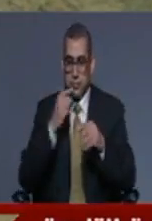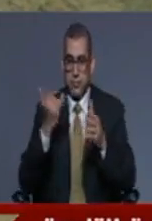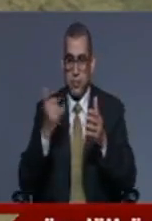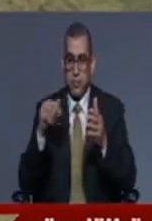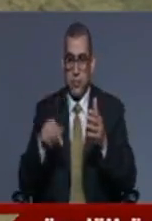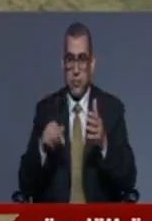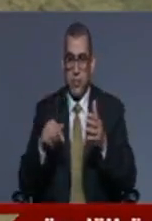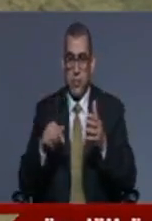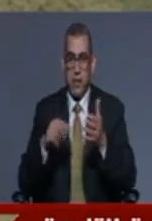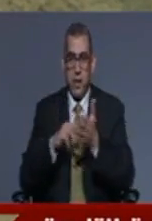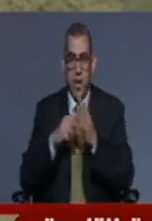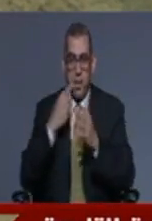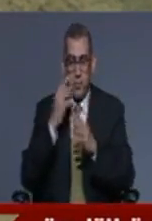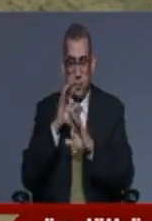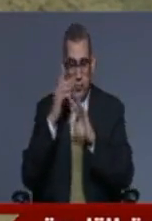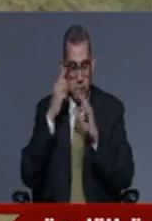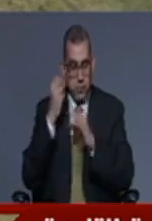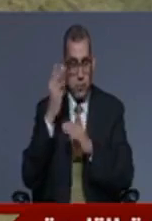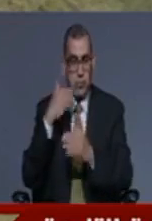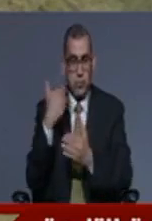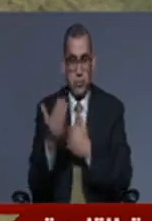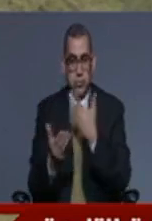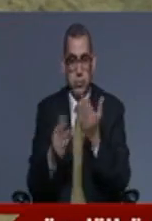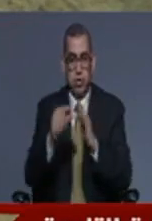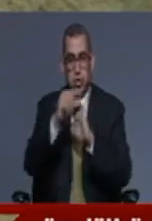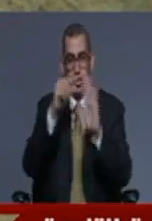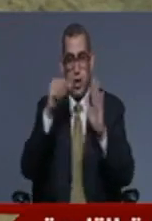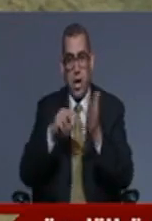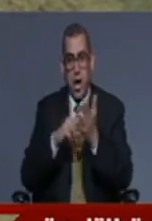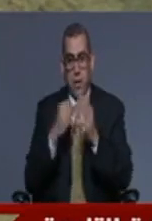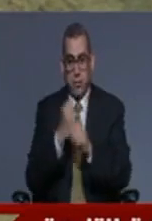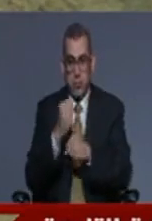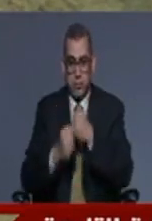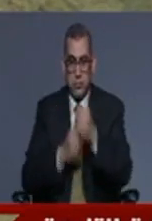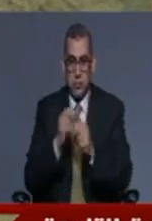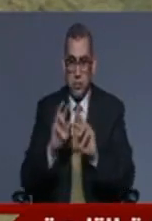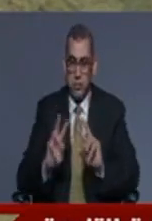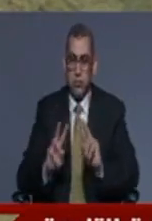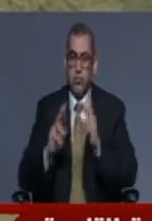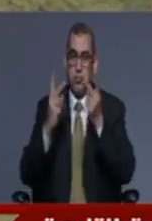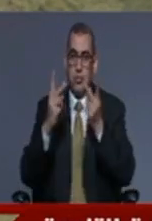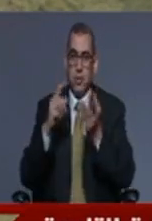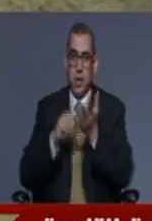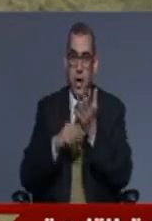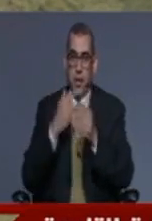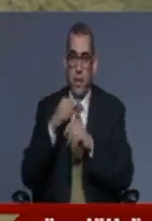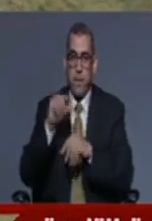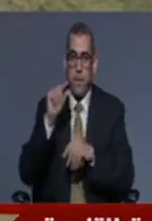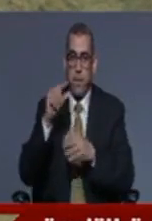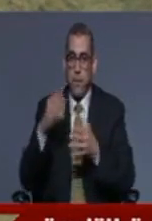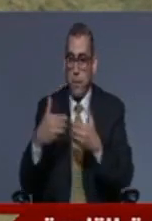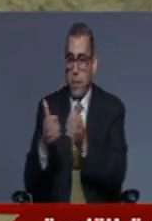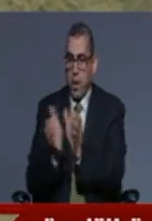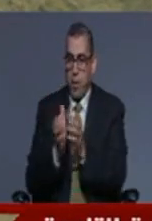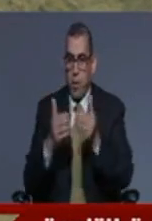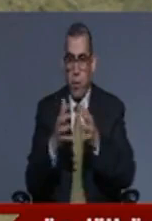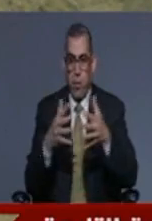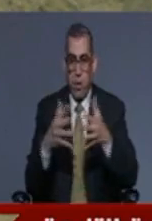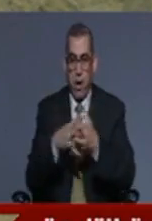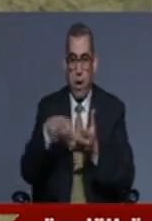لقد وضعنا شعارا هنا هو أن نقوم بالتحول، فباعتبارنا مجموعة